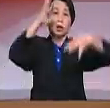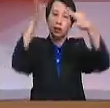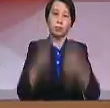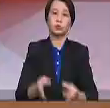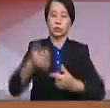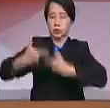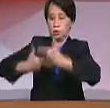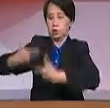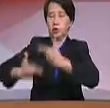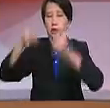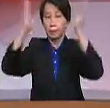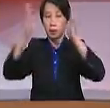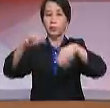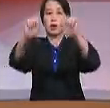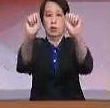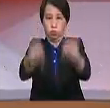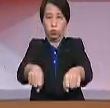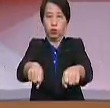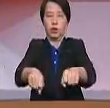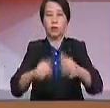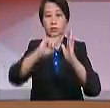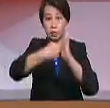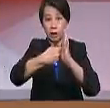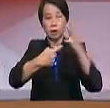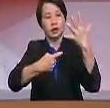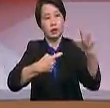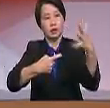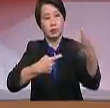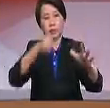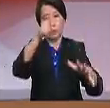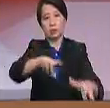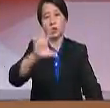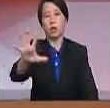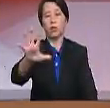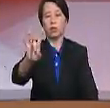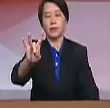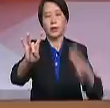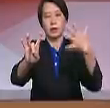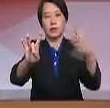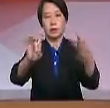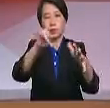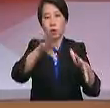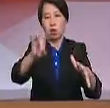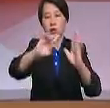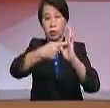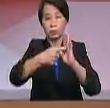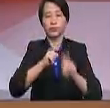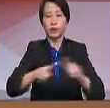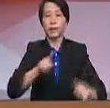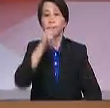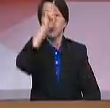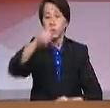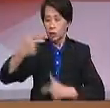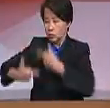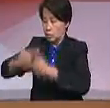Malaysia dibenarkan bermula pada 15 Ogos. Tetapi sebenarnya Liga Malaysia telah